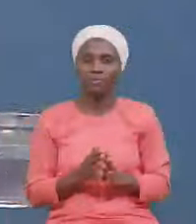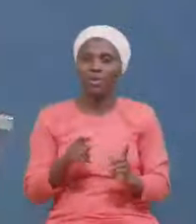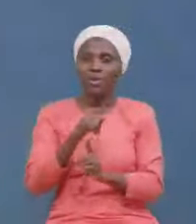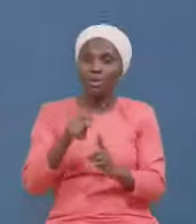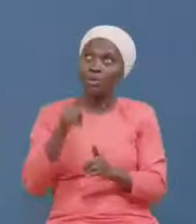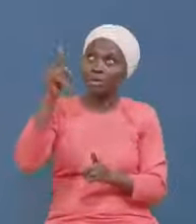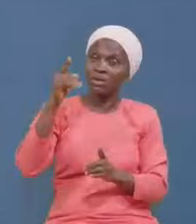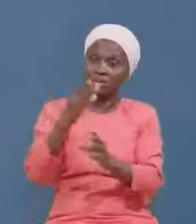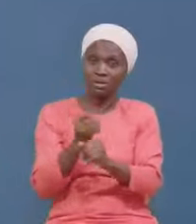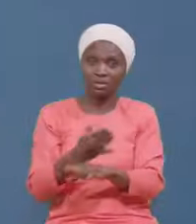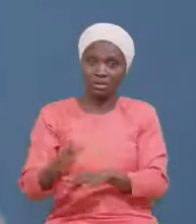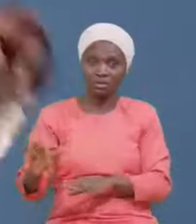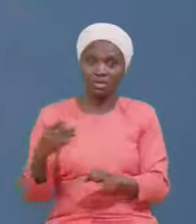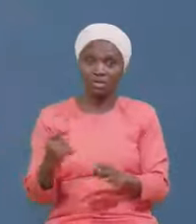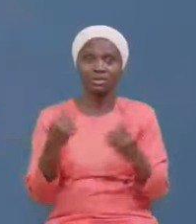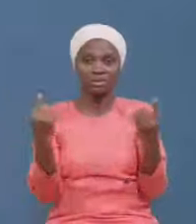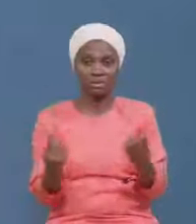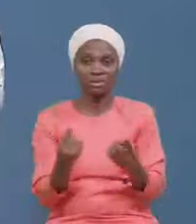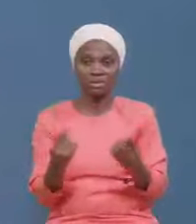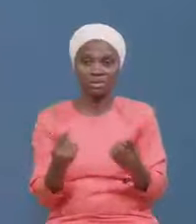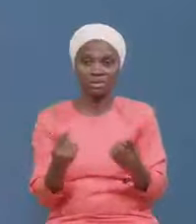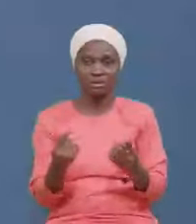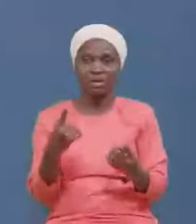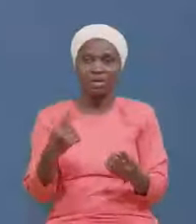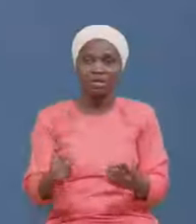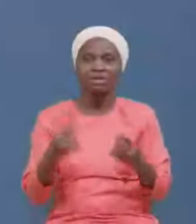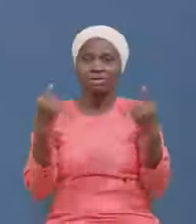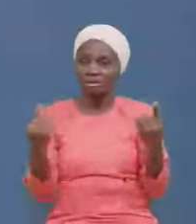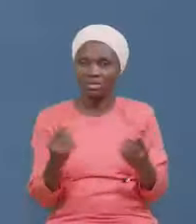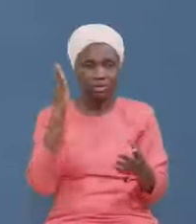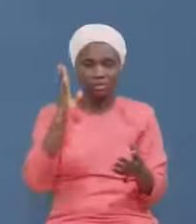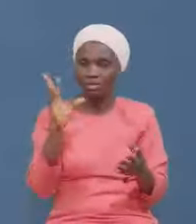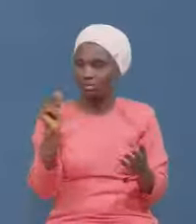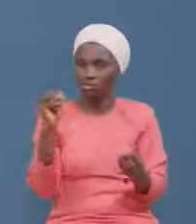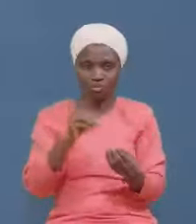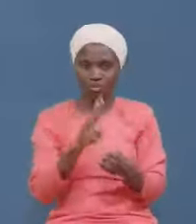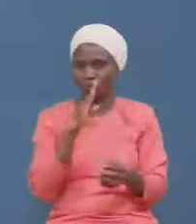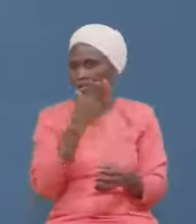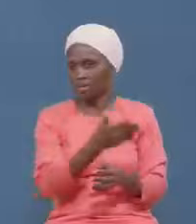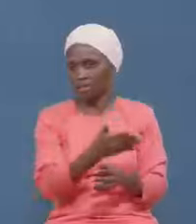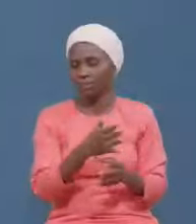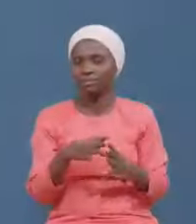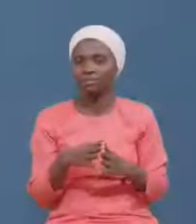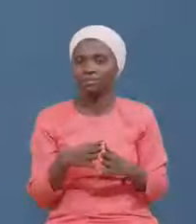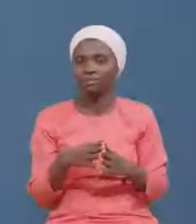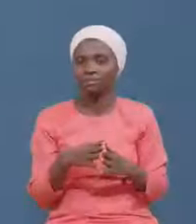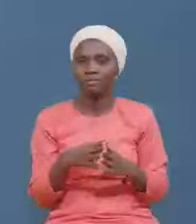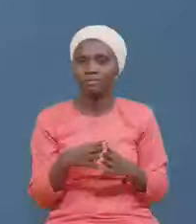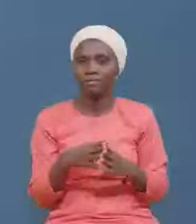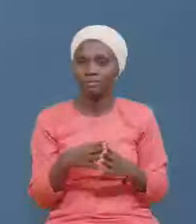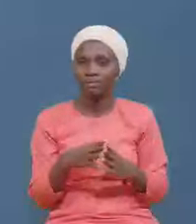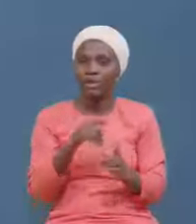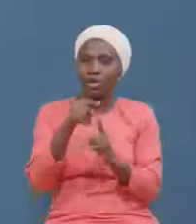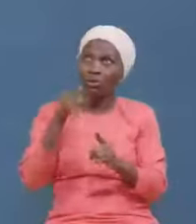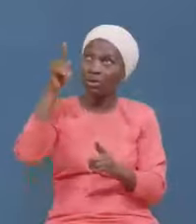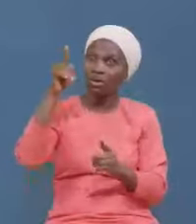takes away the sin, ఆయన పాపాన్ని తీసివేసినప్పుడు sin will no more be there. ఇక మీదట పాపం అక్కడ ఉండదు. When he